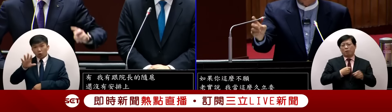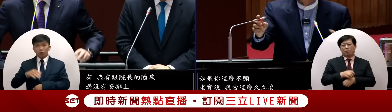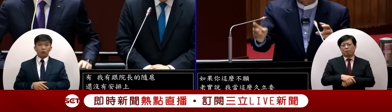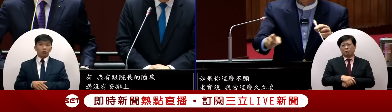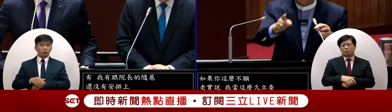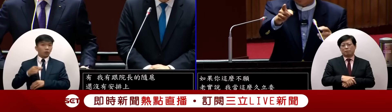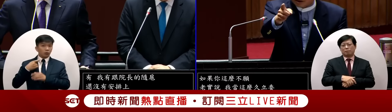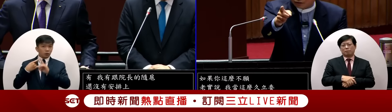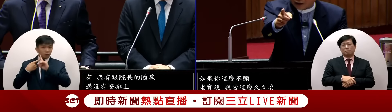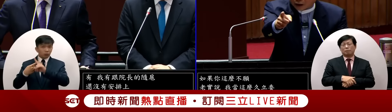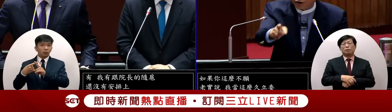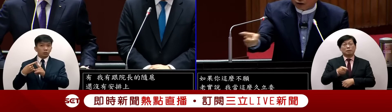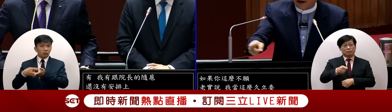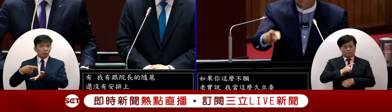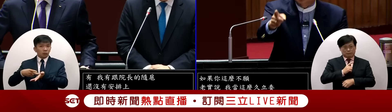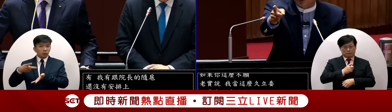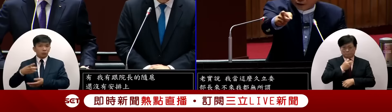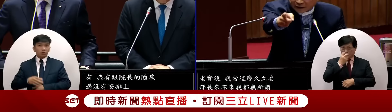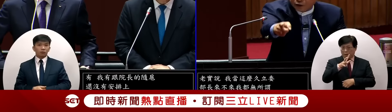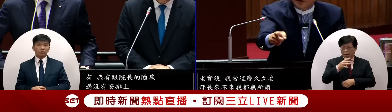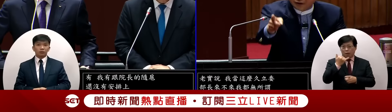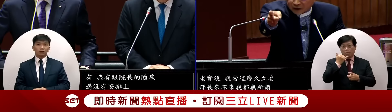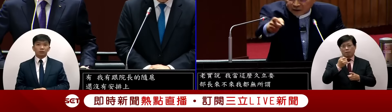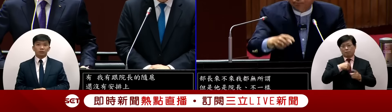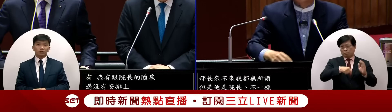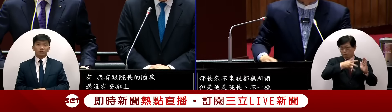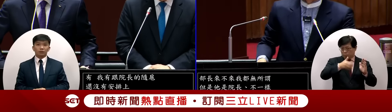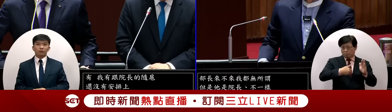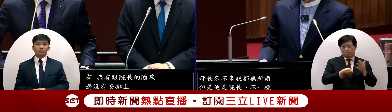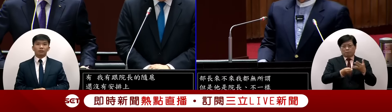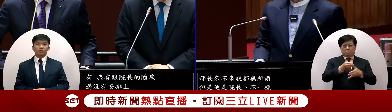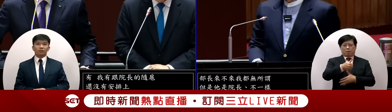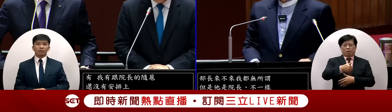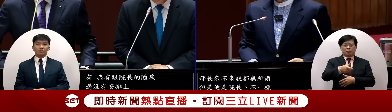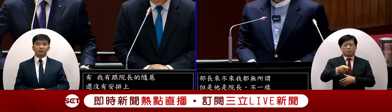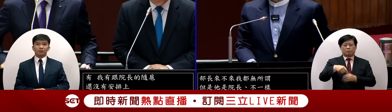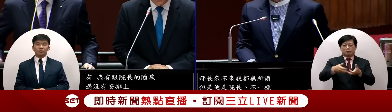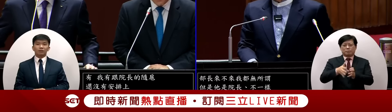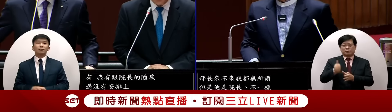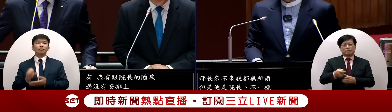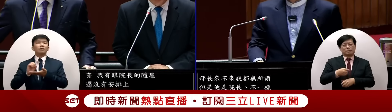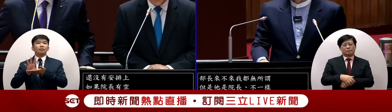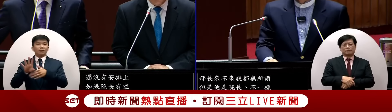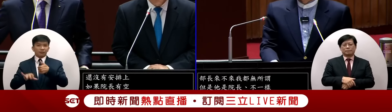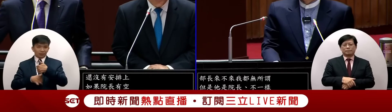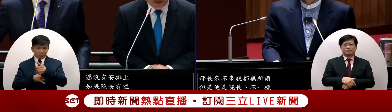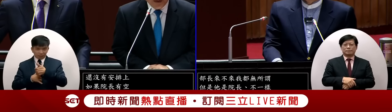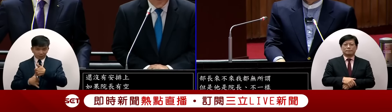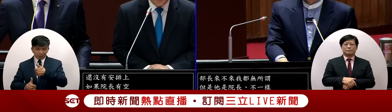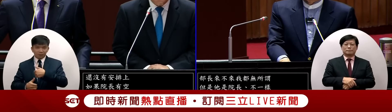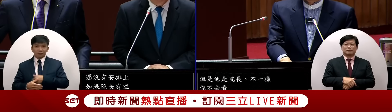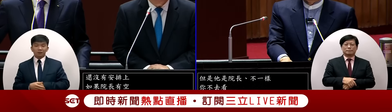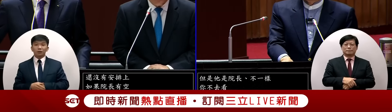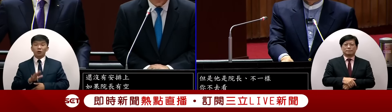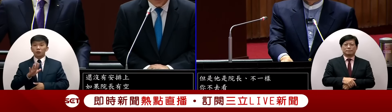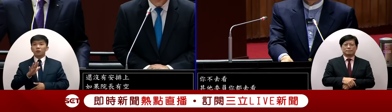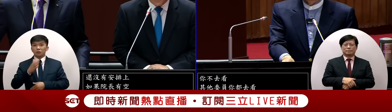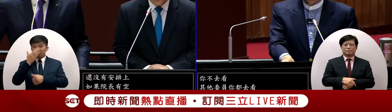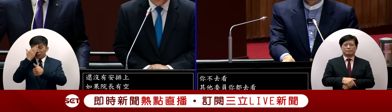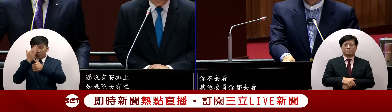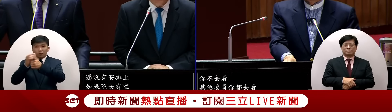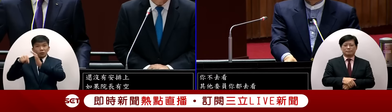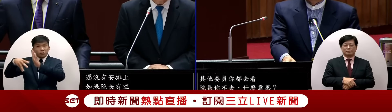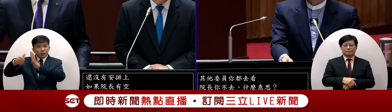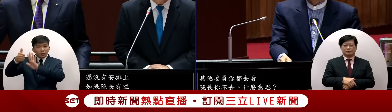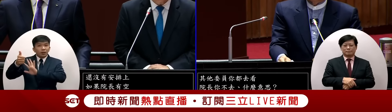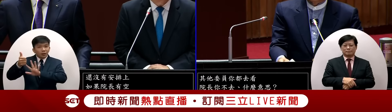次哦。 所以就因为他可以去看，所以他当院长，你当部长。 报告委员啊，我有请那个院长的随扈啊